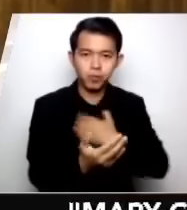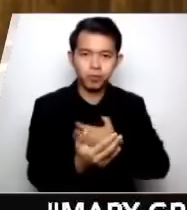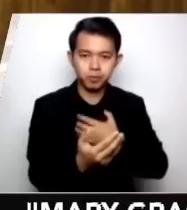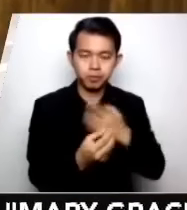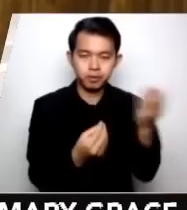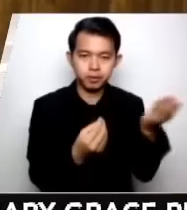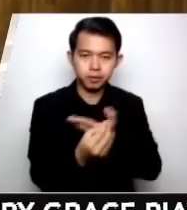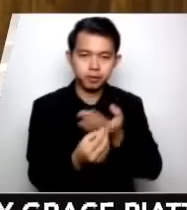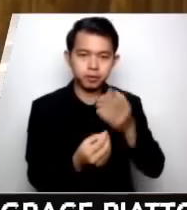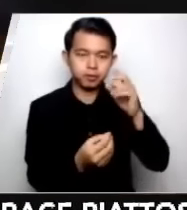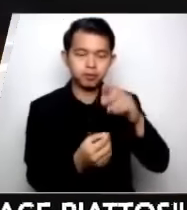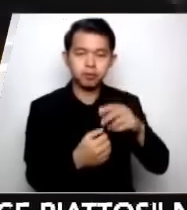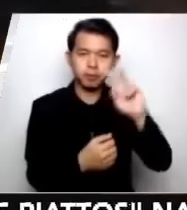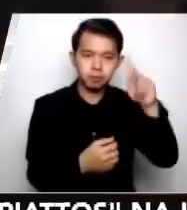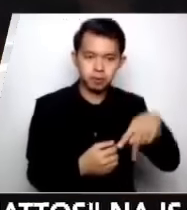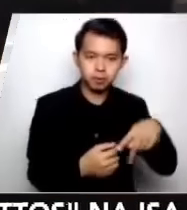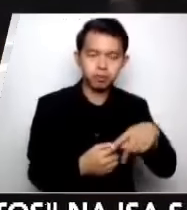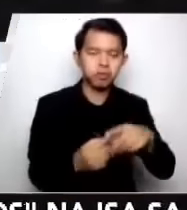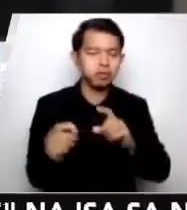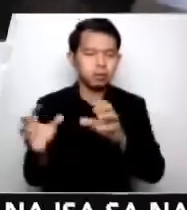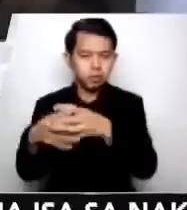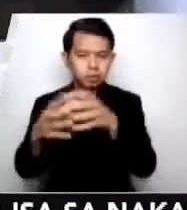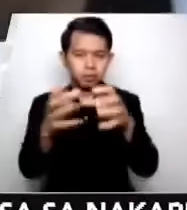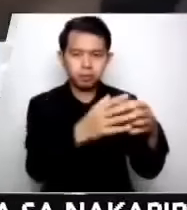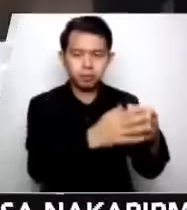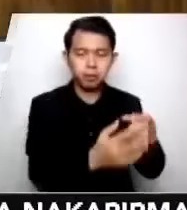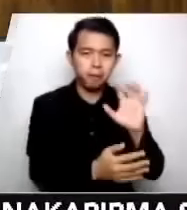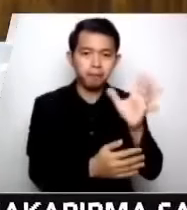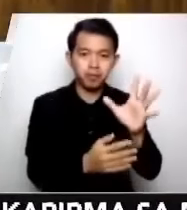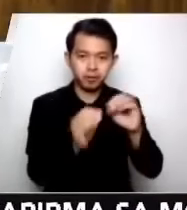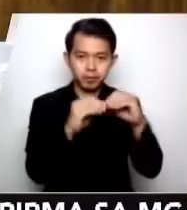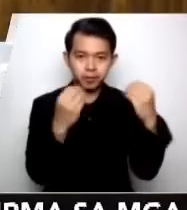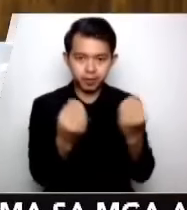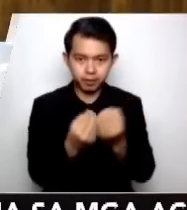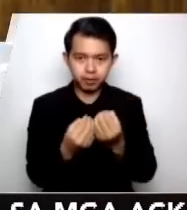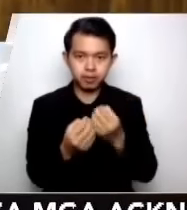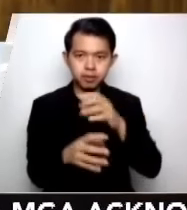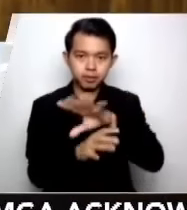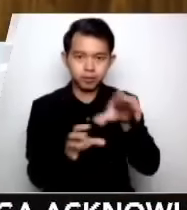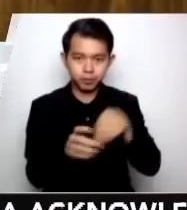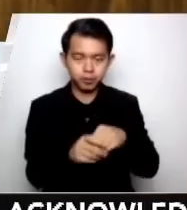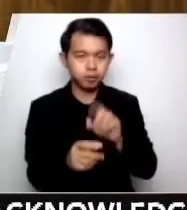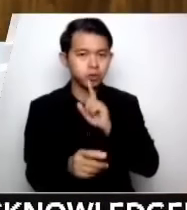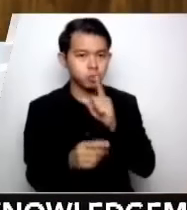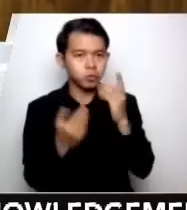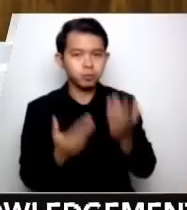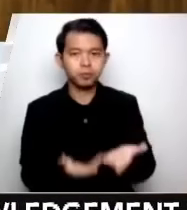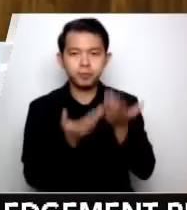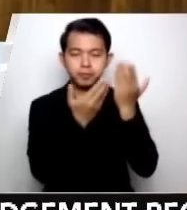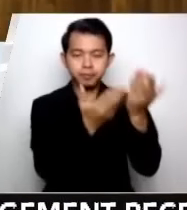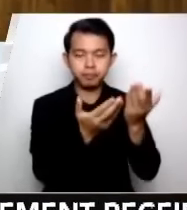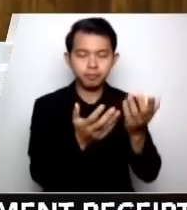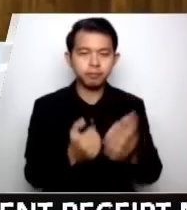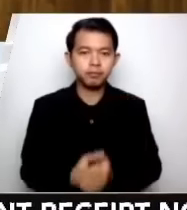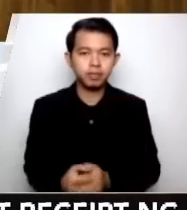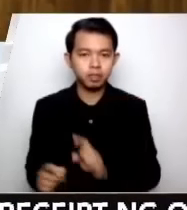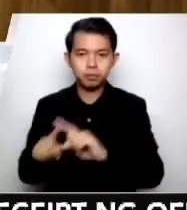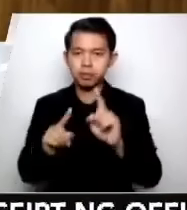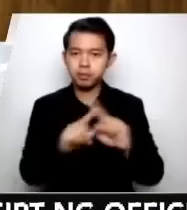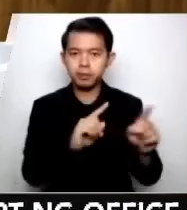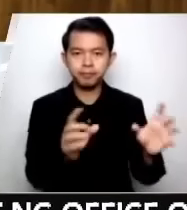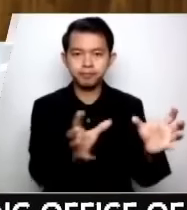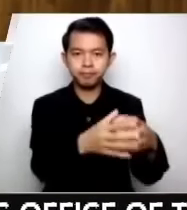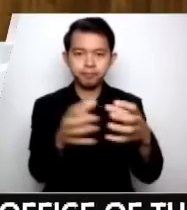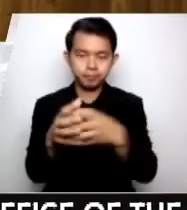poor, religious sector, at iba pa. Ganun ka-pursigido yung iba't ibang mga sectors na maging bahagi